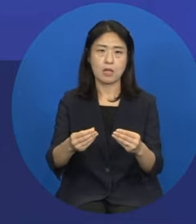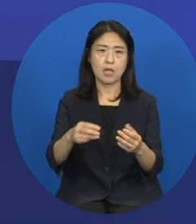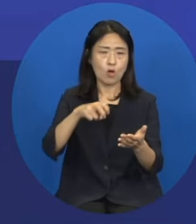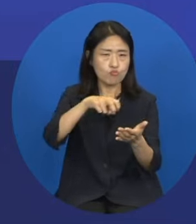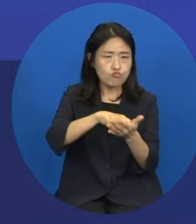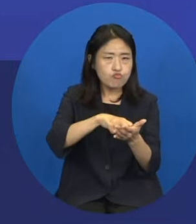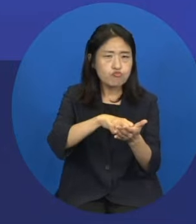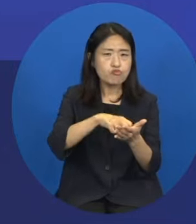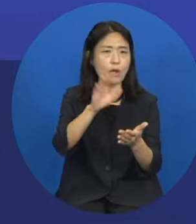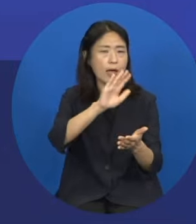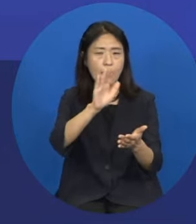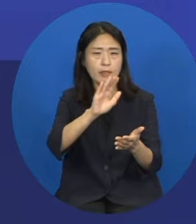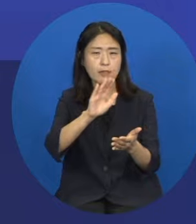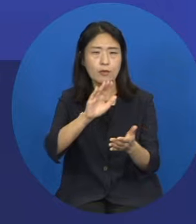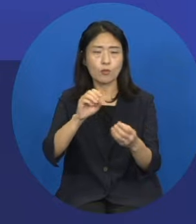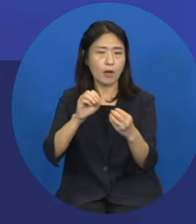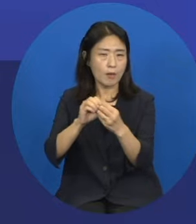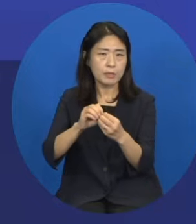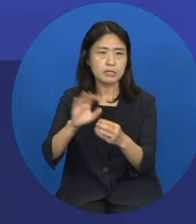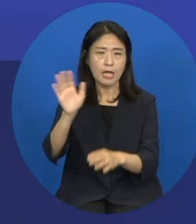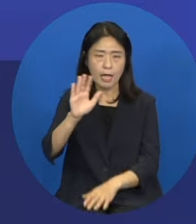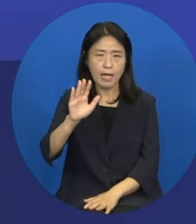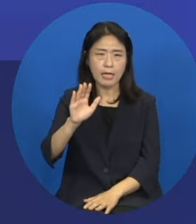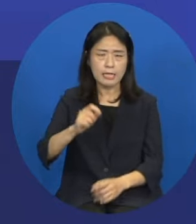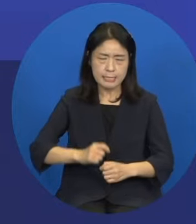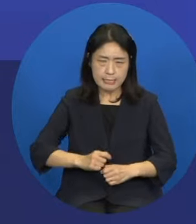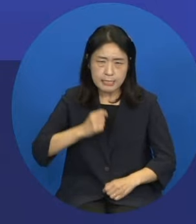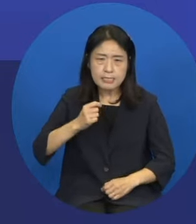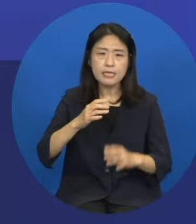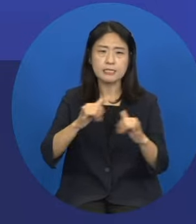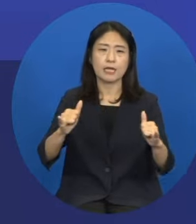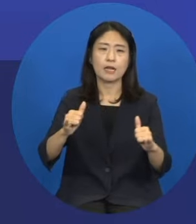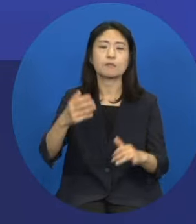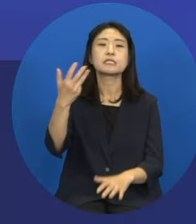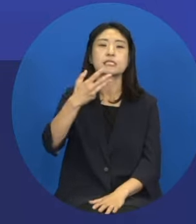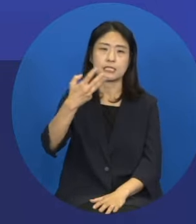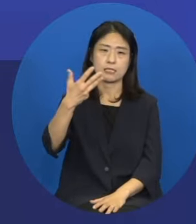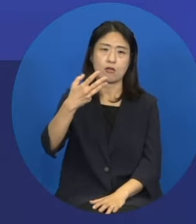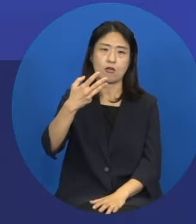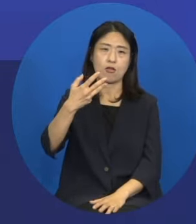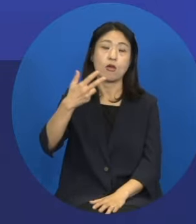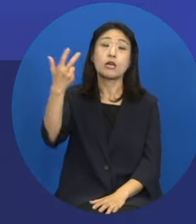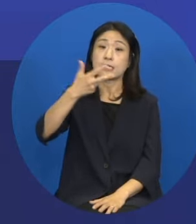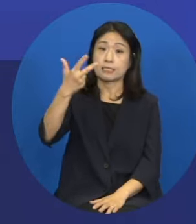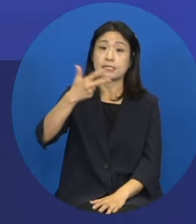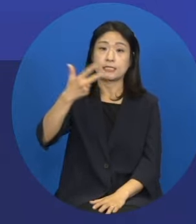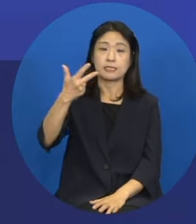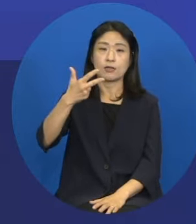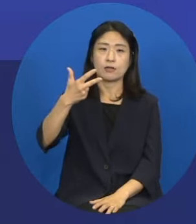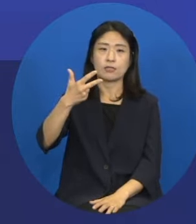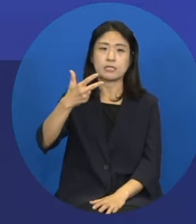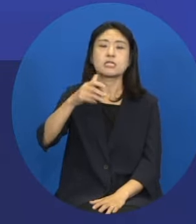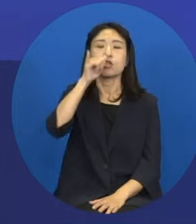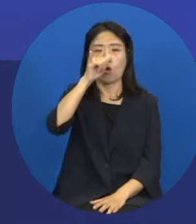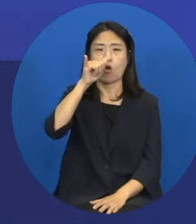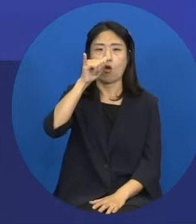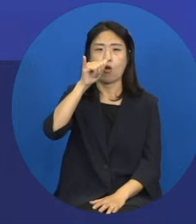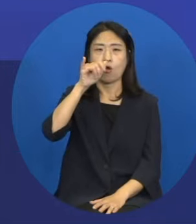무릎 꿇지 아니한 신실한 사람들이 7천명이 있는 것을 내가 봤다. 그리고 그들을 이